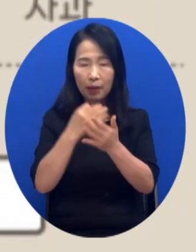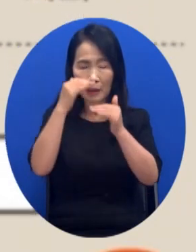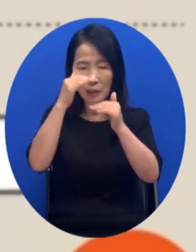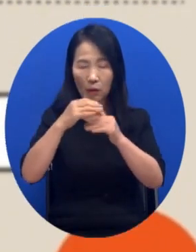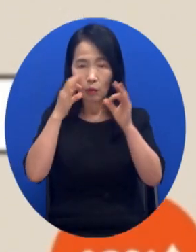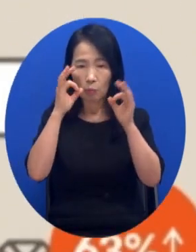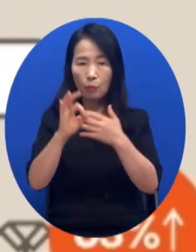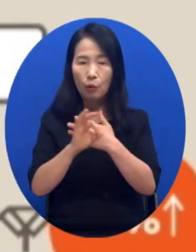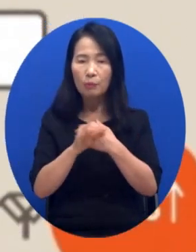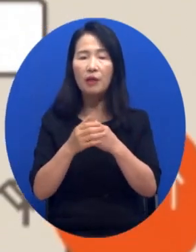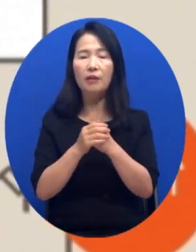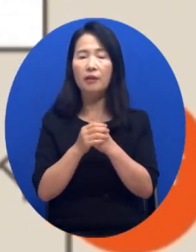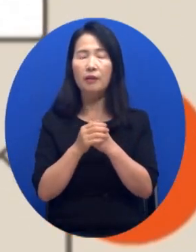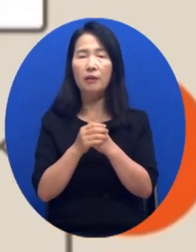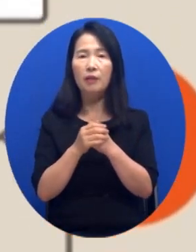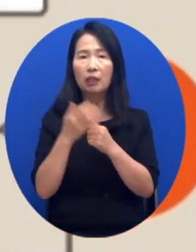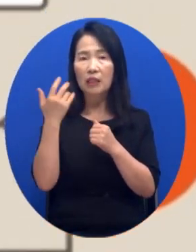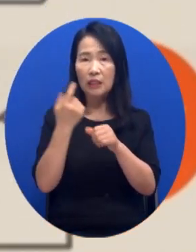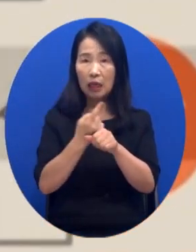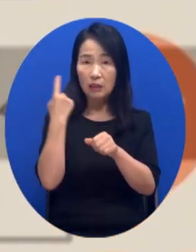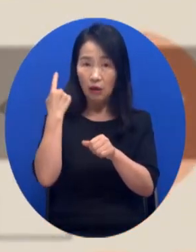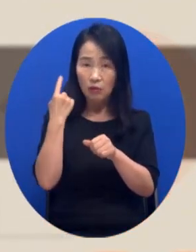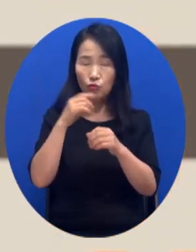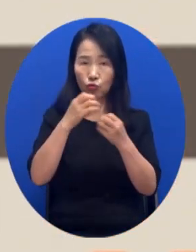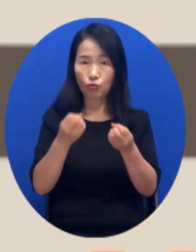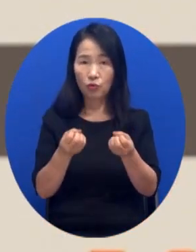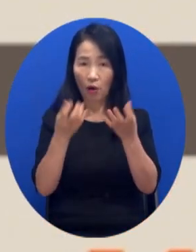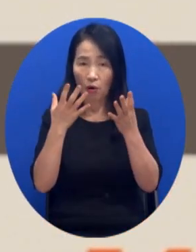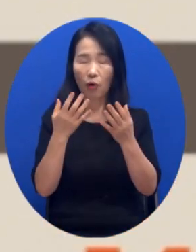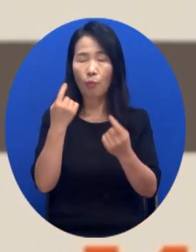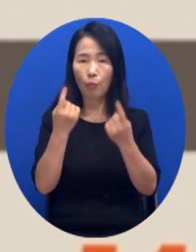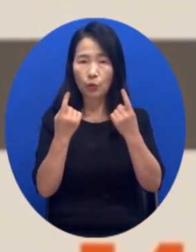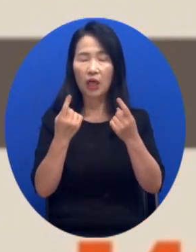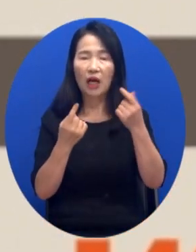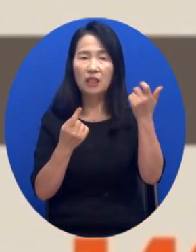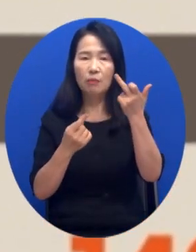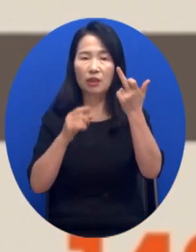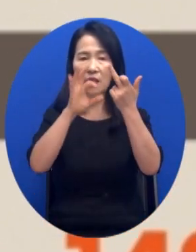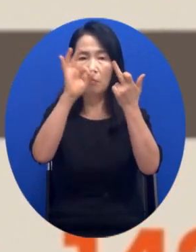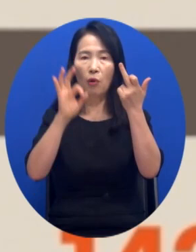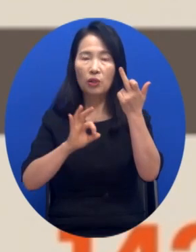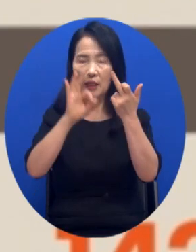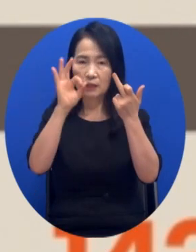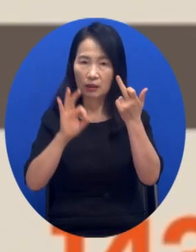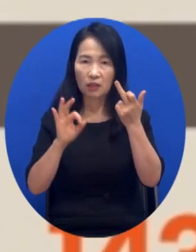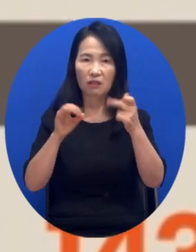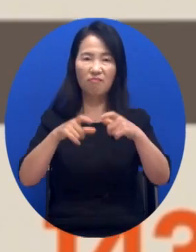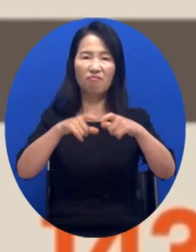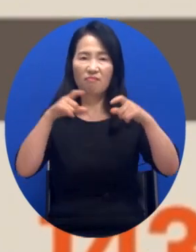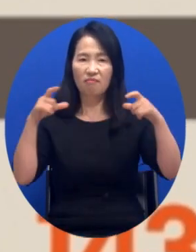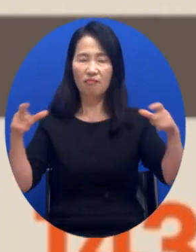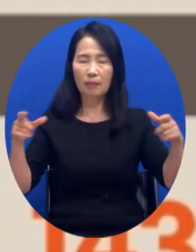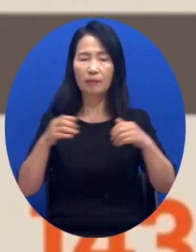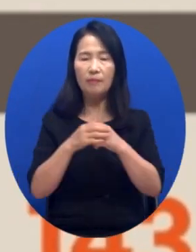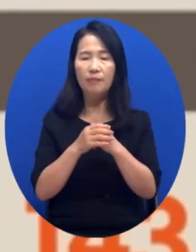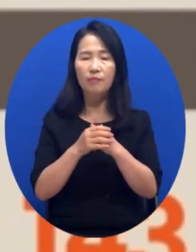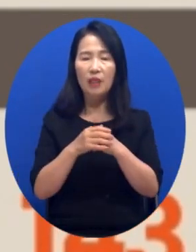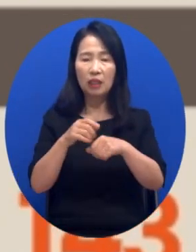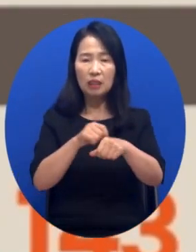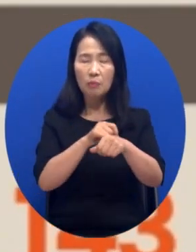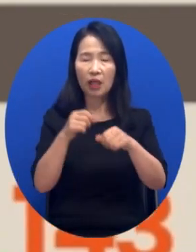결과 지난해 추석 전 동기 대비 17% 증가한 것으로 나타났습니다.